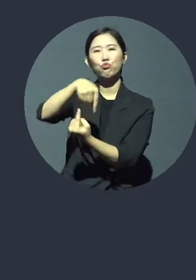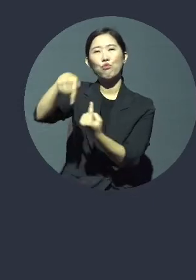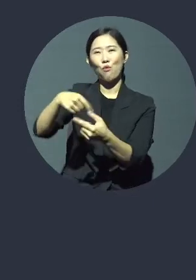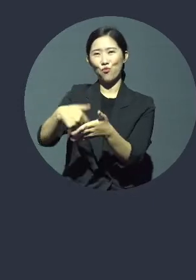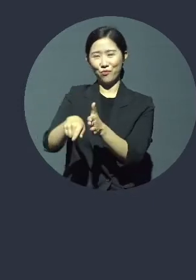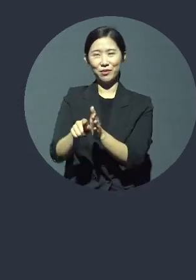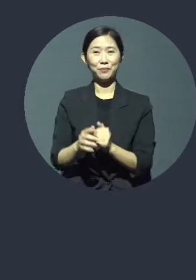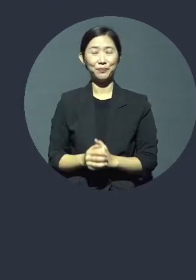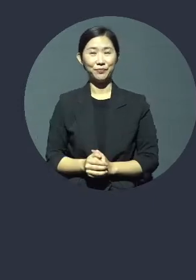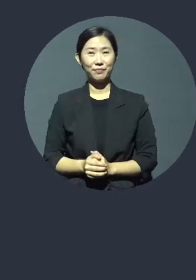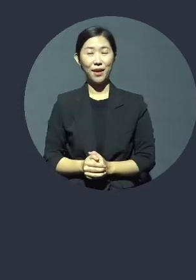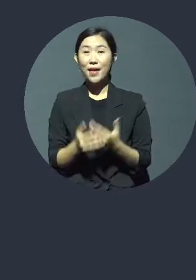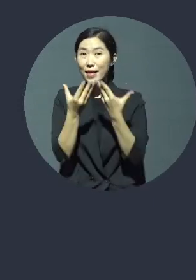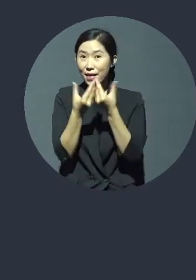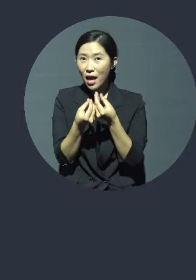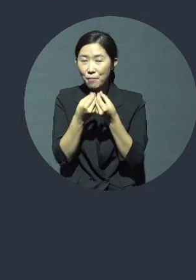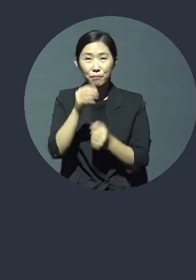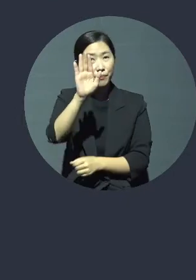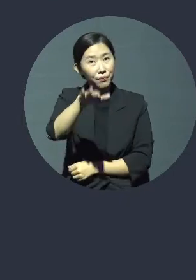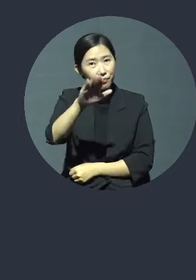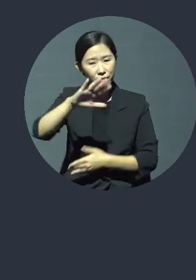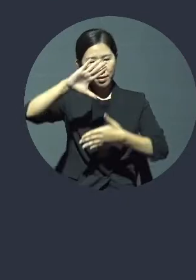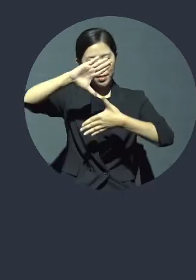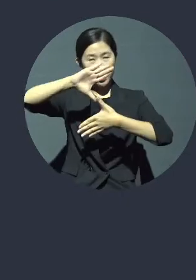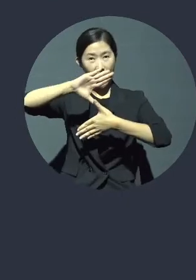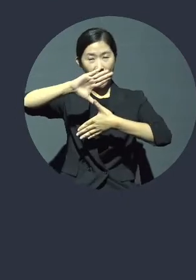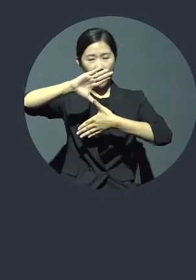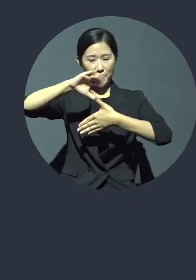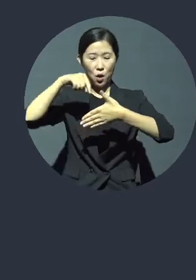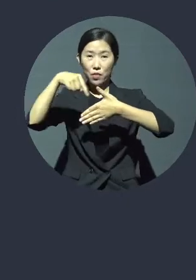가장 뭐가 대표적으로 떠오르시나요?